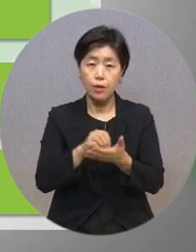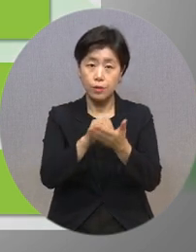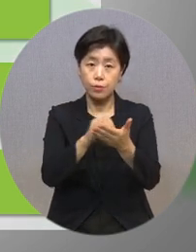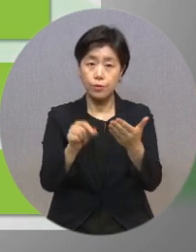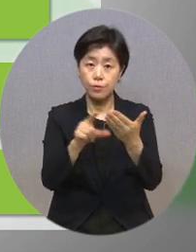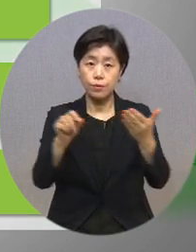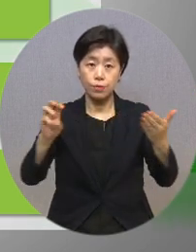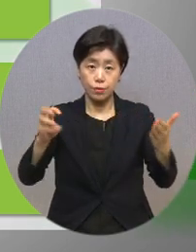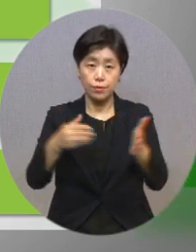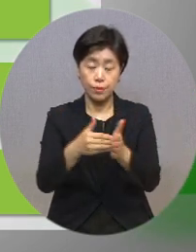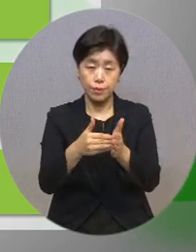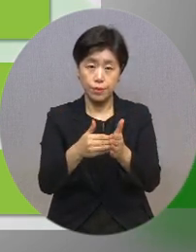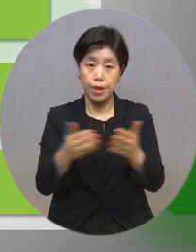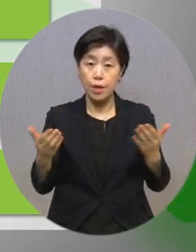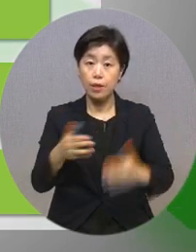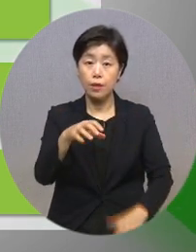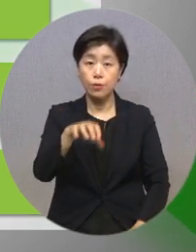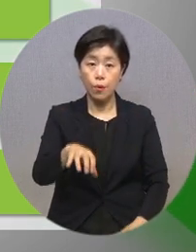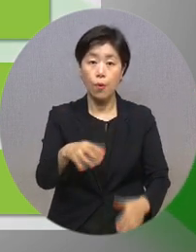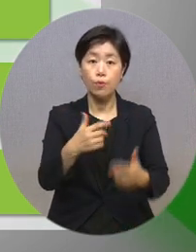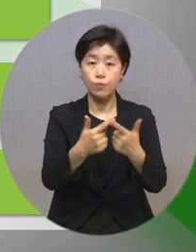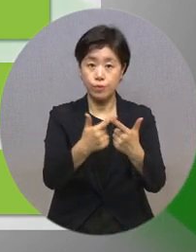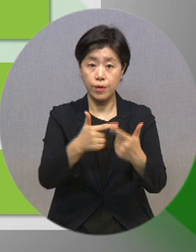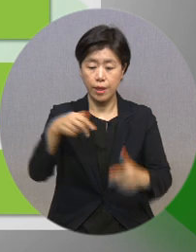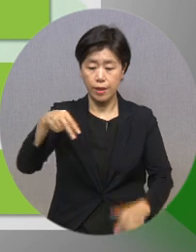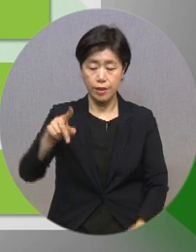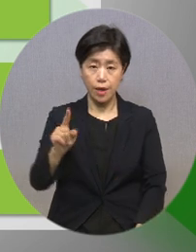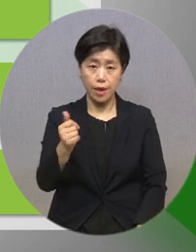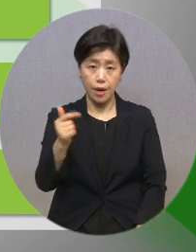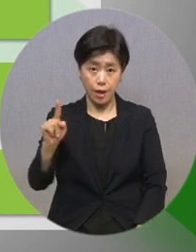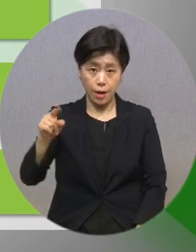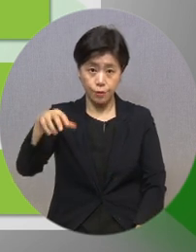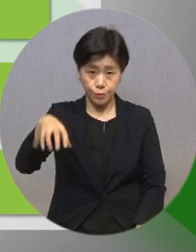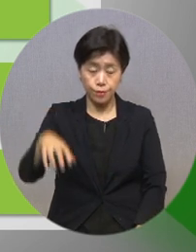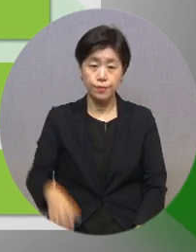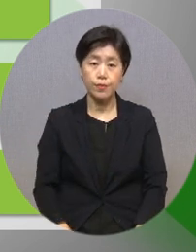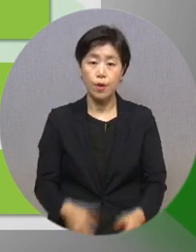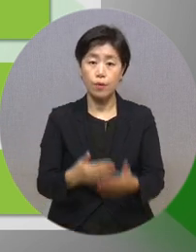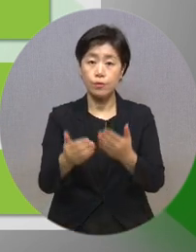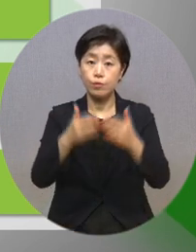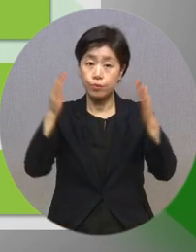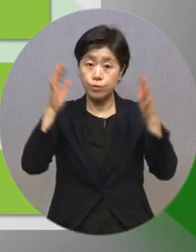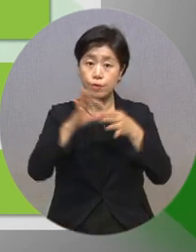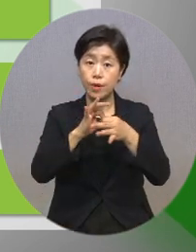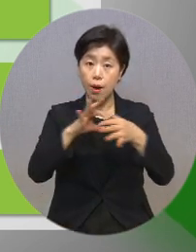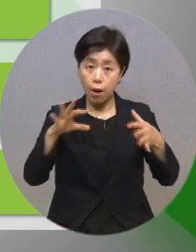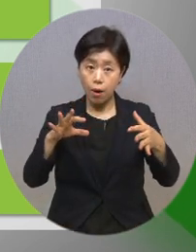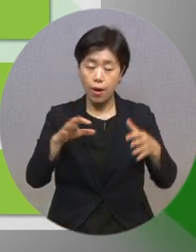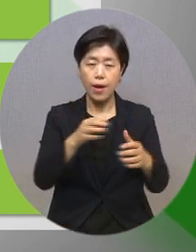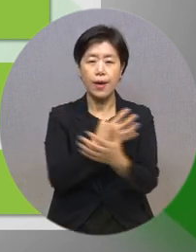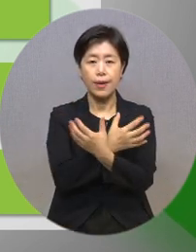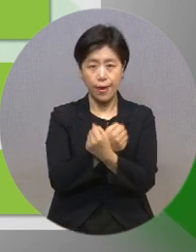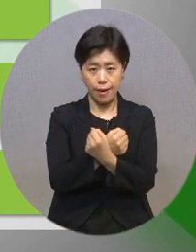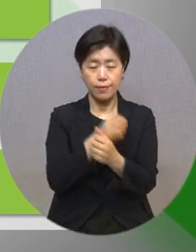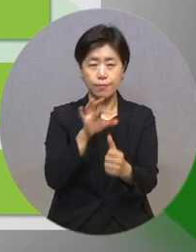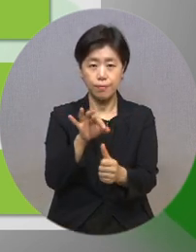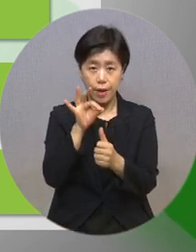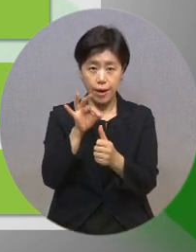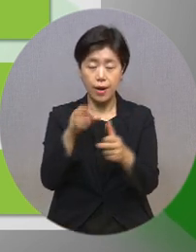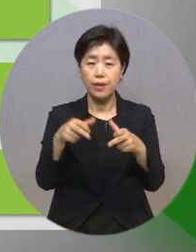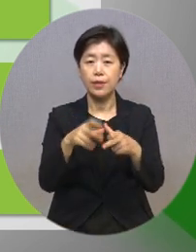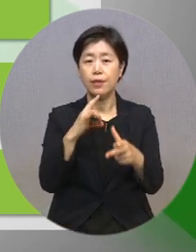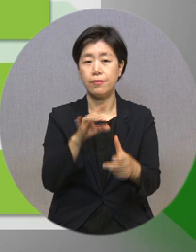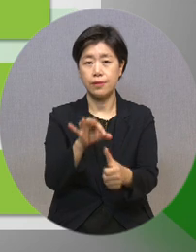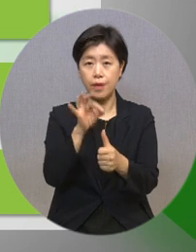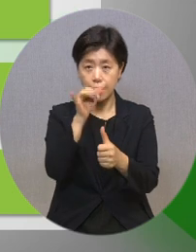30일까지며 근무지는 부산시 사하구입니다. 경력과 학력은 무관하며 계약직을 모집합니다.